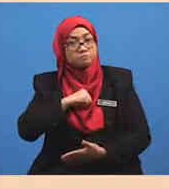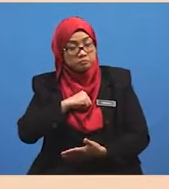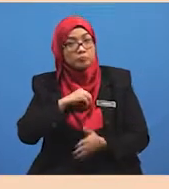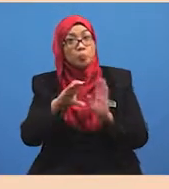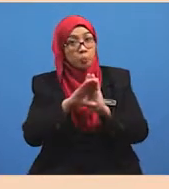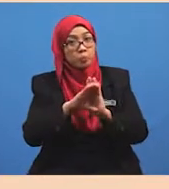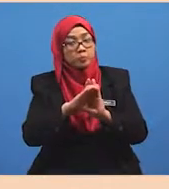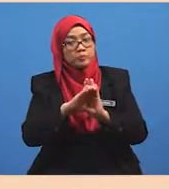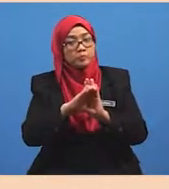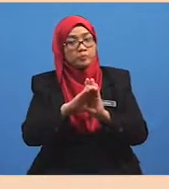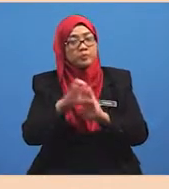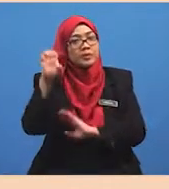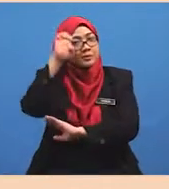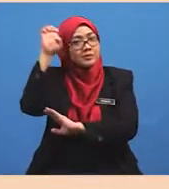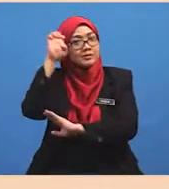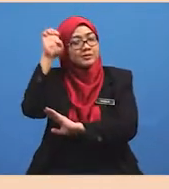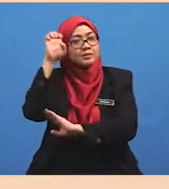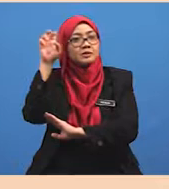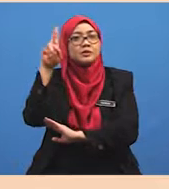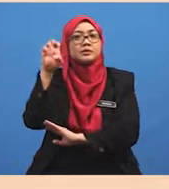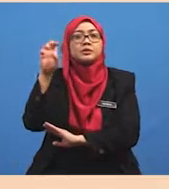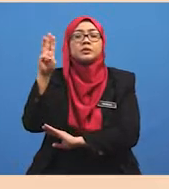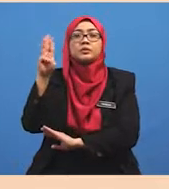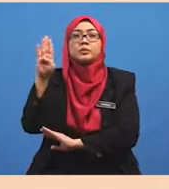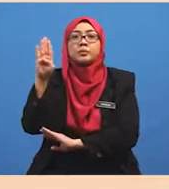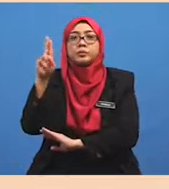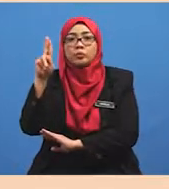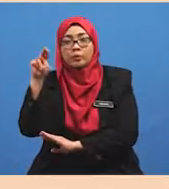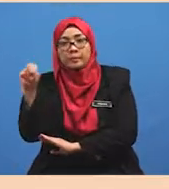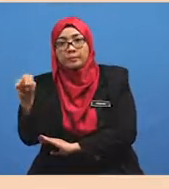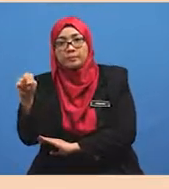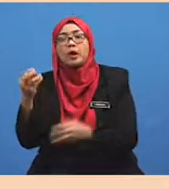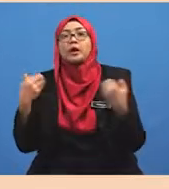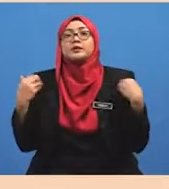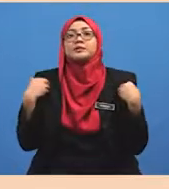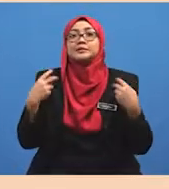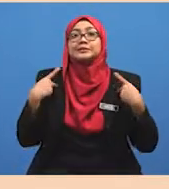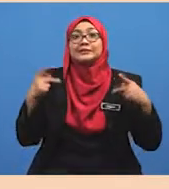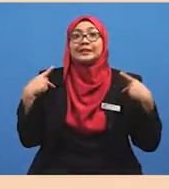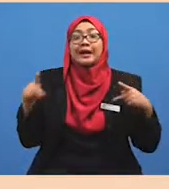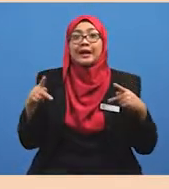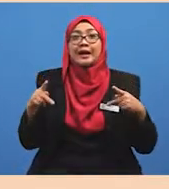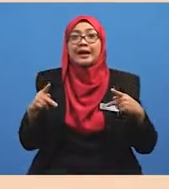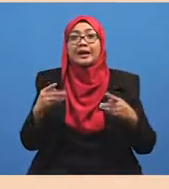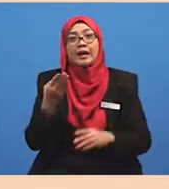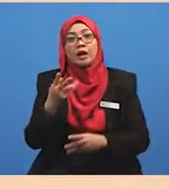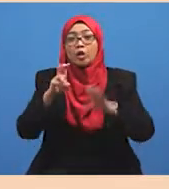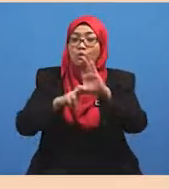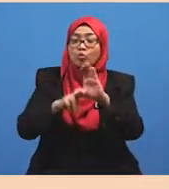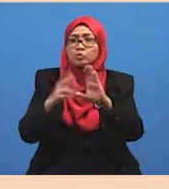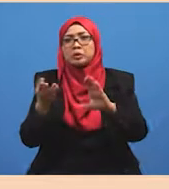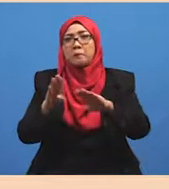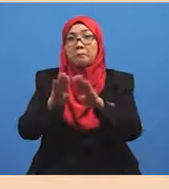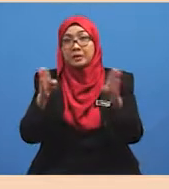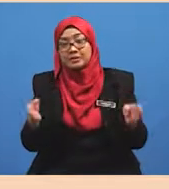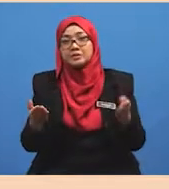Ajib Ruben seorang pemilik perniagaan Prabu Hai setiap Subro sejak